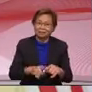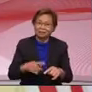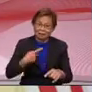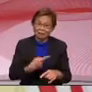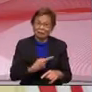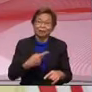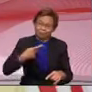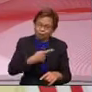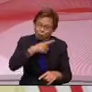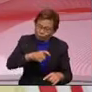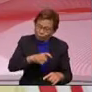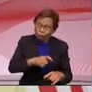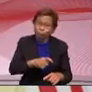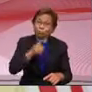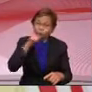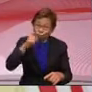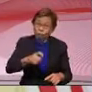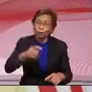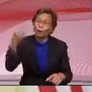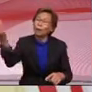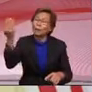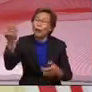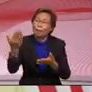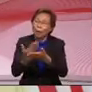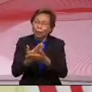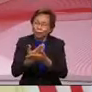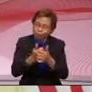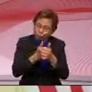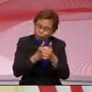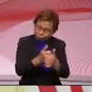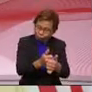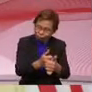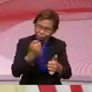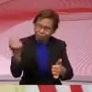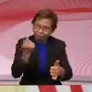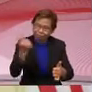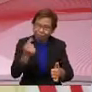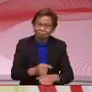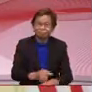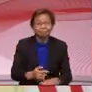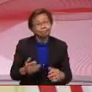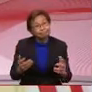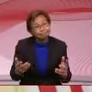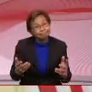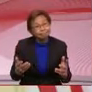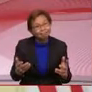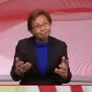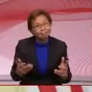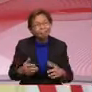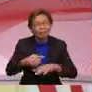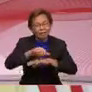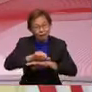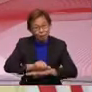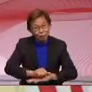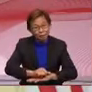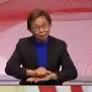memastikan norma-norma baru sentiasa diamalkan. Oleh itu,